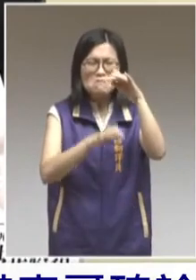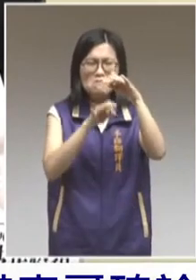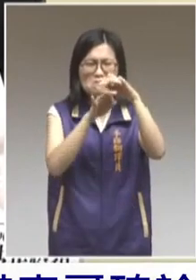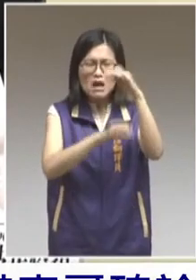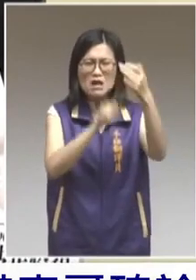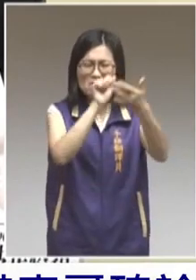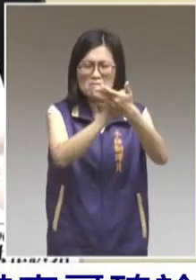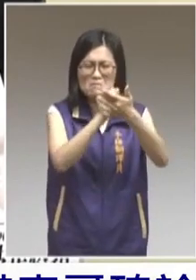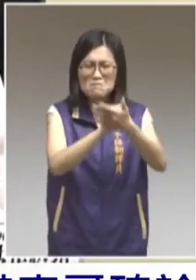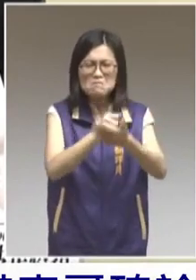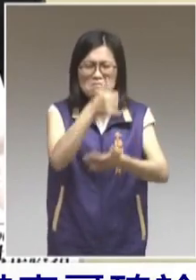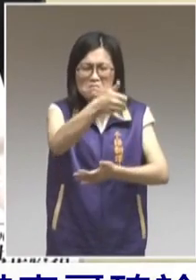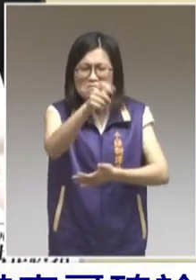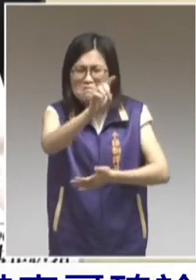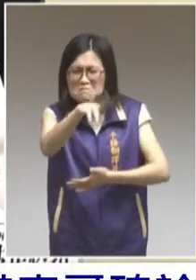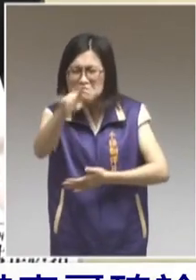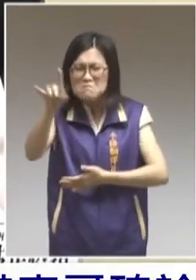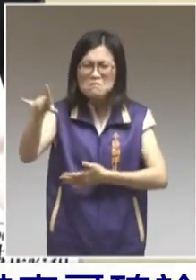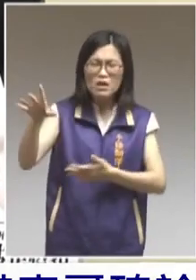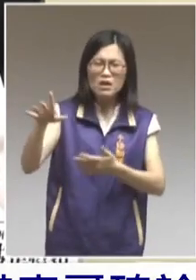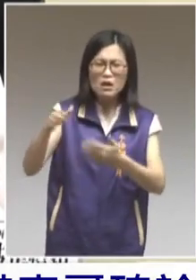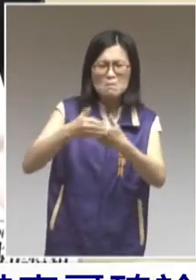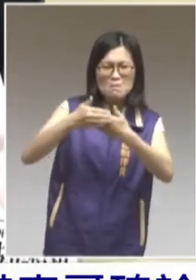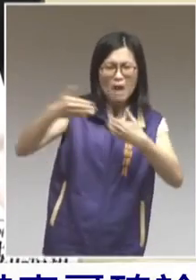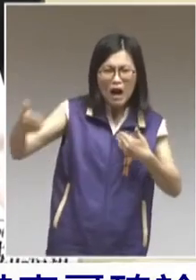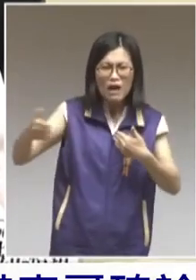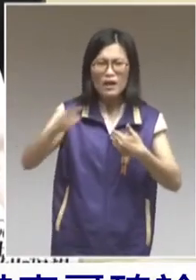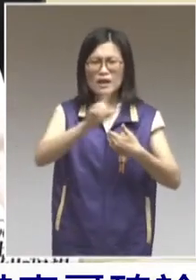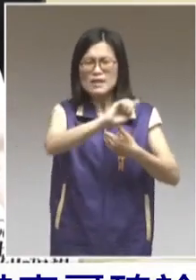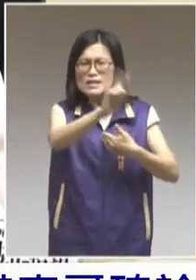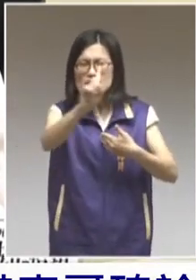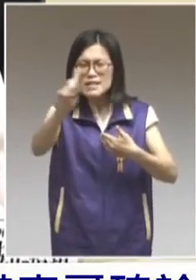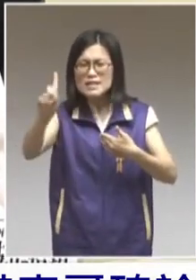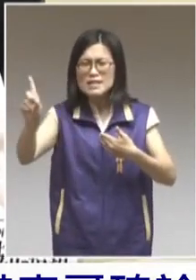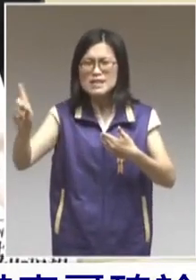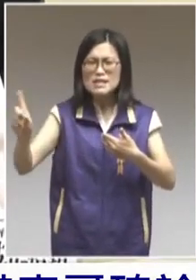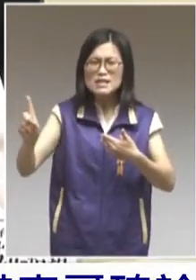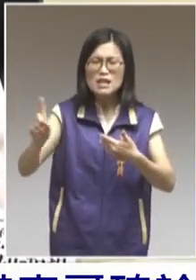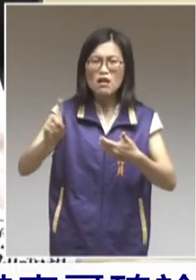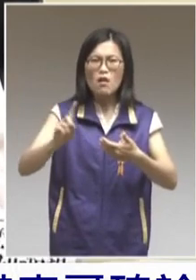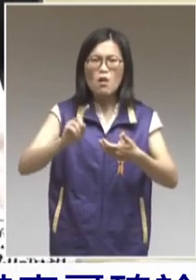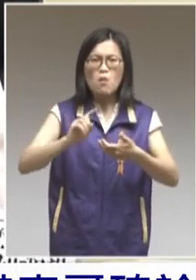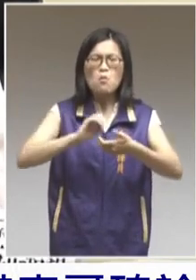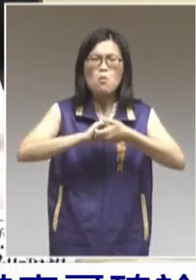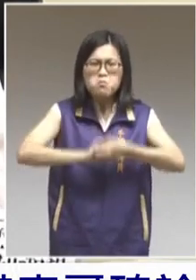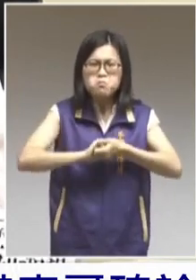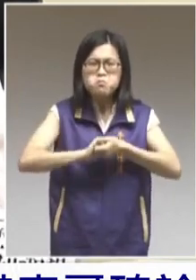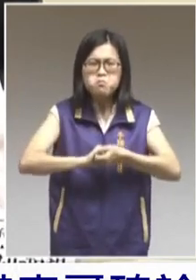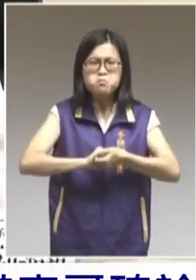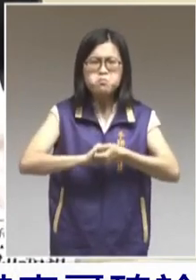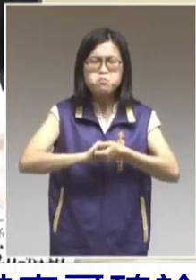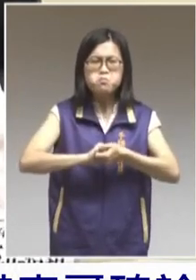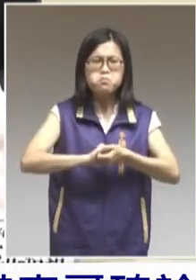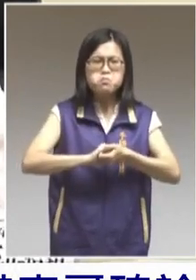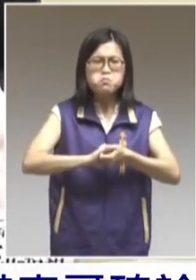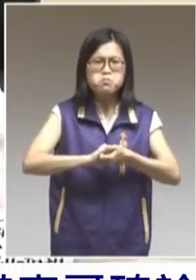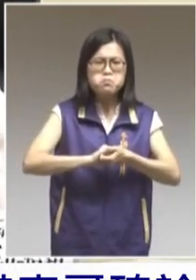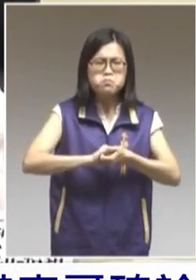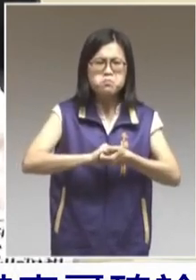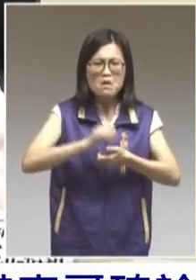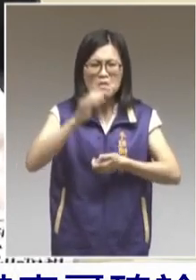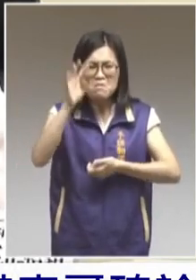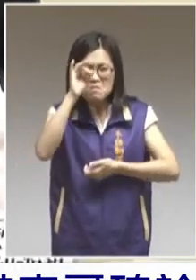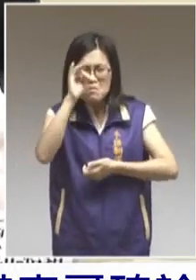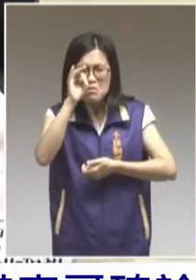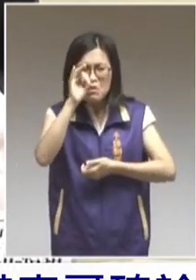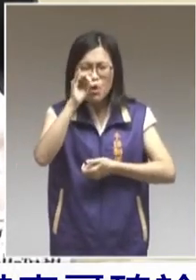框列还有疫调以及相关的隔离或者是这个必要的一些指定地点裁检工作，我们